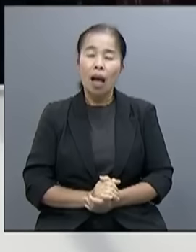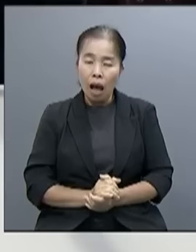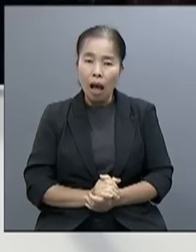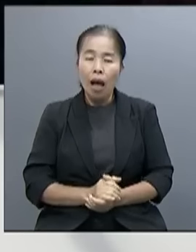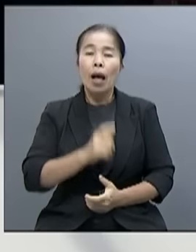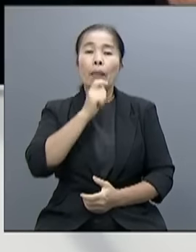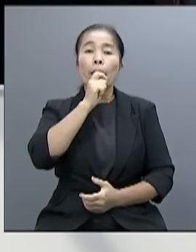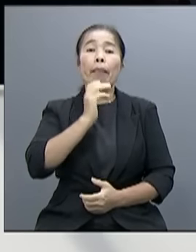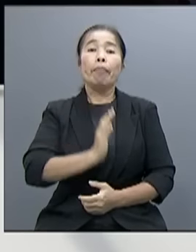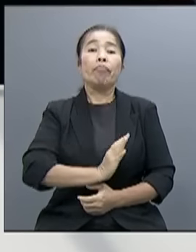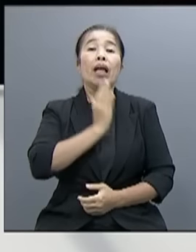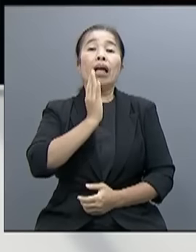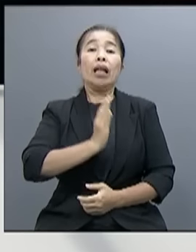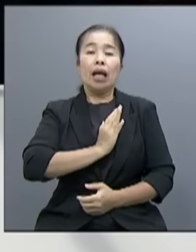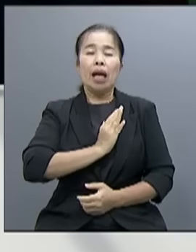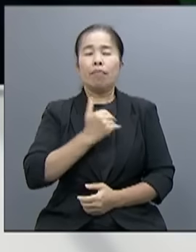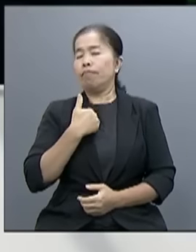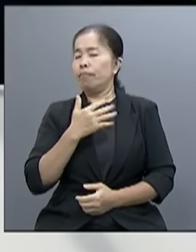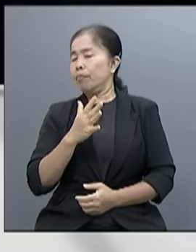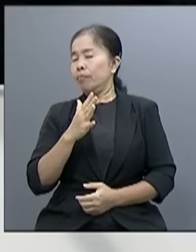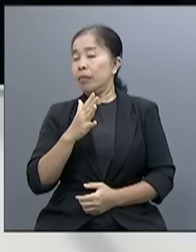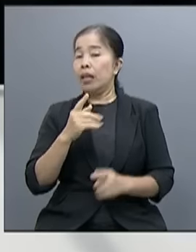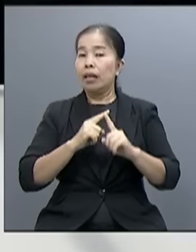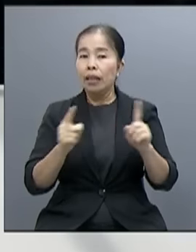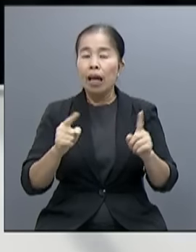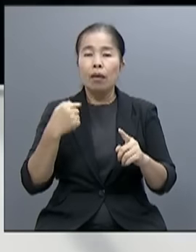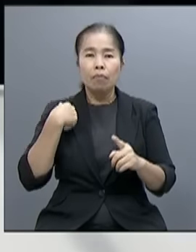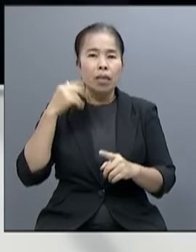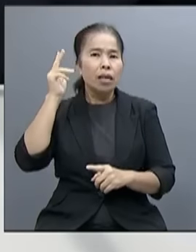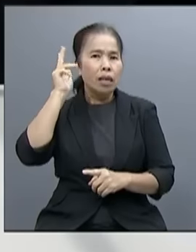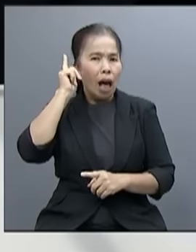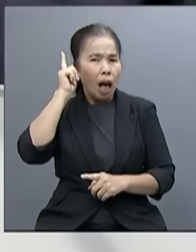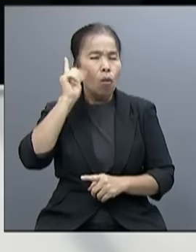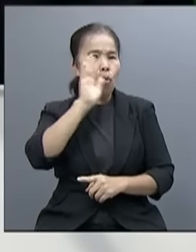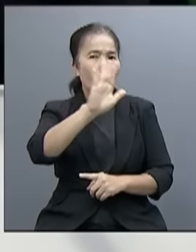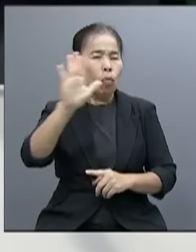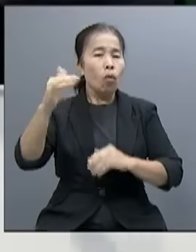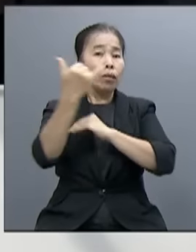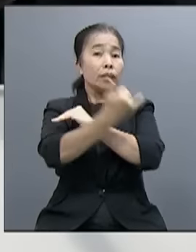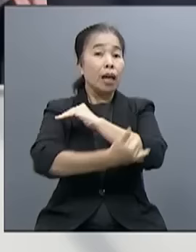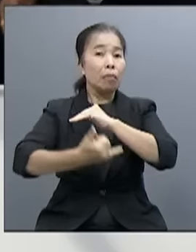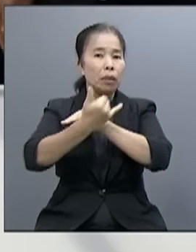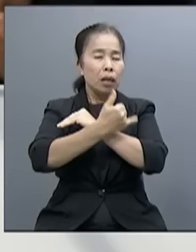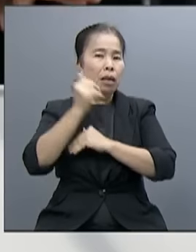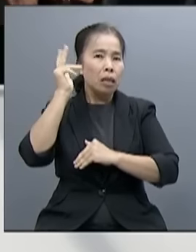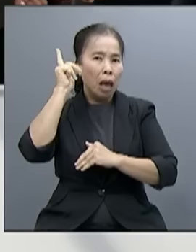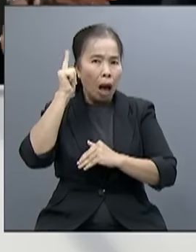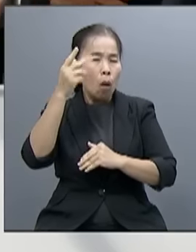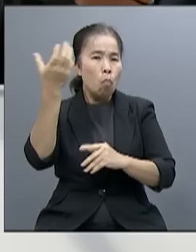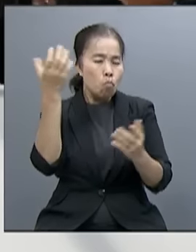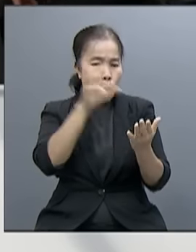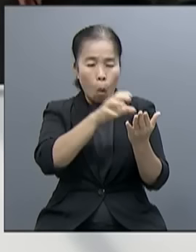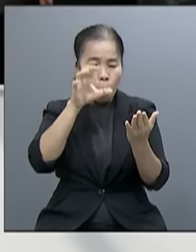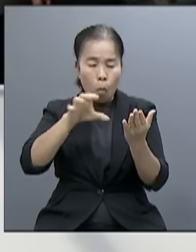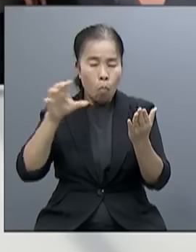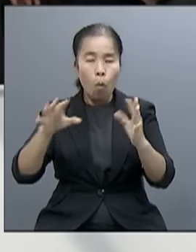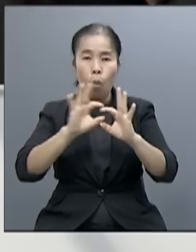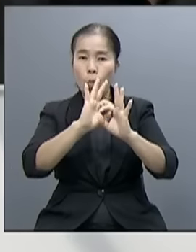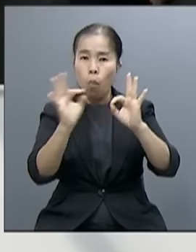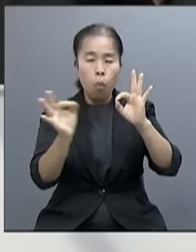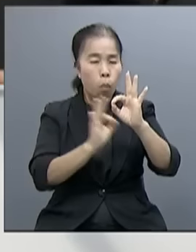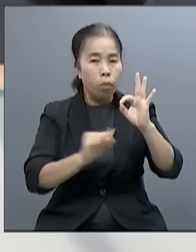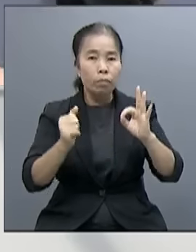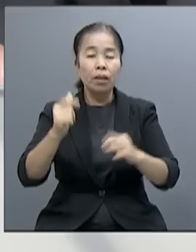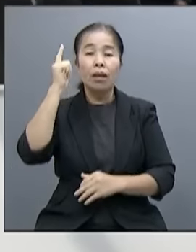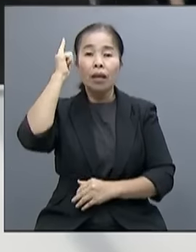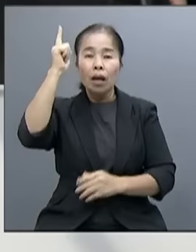การเนี่ยทั้งคู่ยืนยันปฏิเสธนะคะแต่ว่าถ้าดูจากรายงานข่าวของสื่อต่างชาติค่อนข้างจะลงรายละเอียดเลยค่ะว่าคุณทักษิณเนี่ยพูดคุ